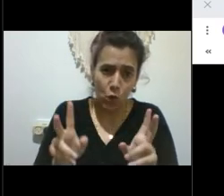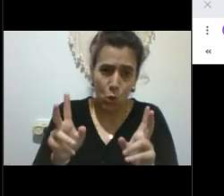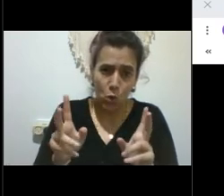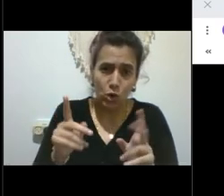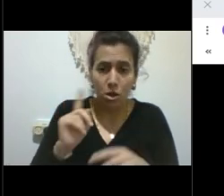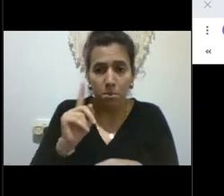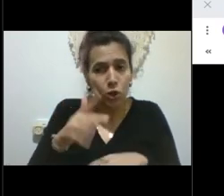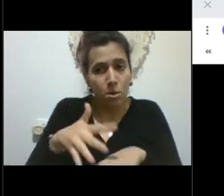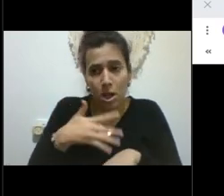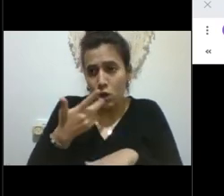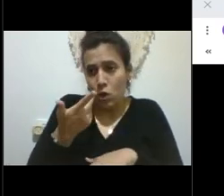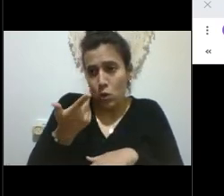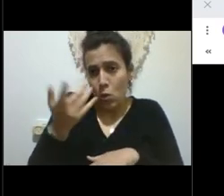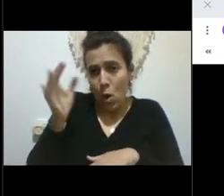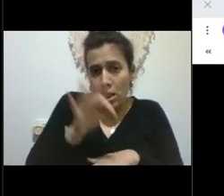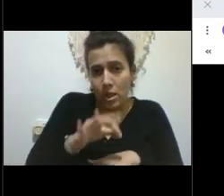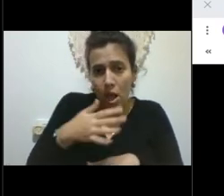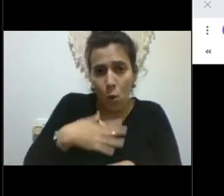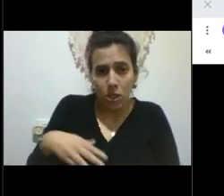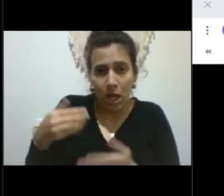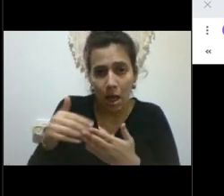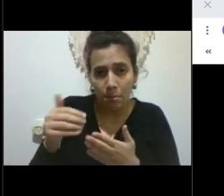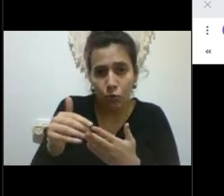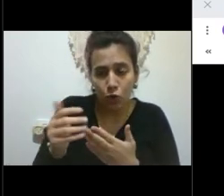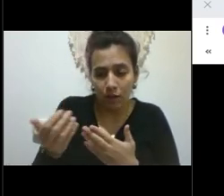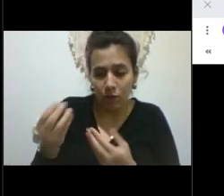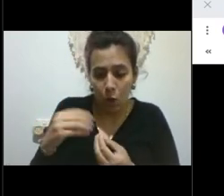שירגיש שהוא עדיין רוצה להמשיך.